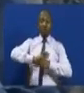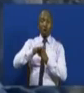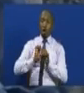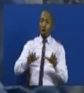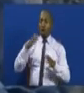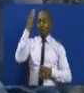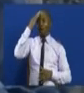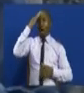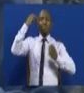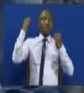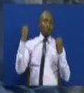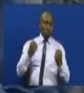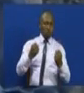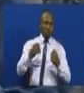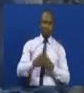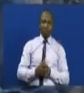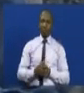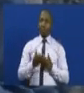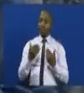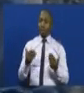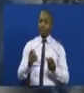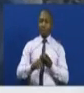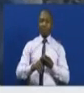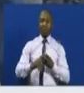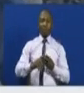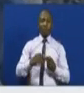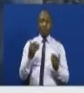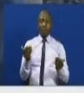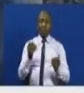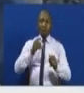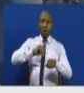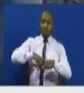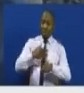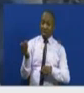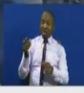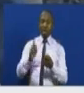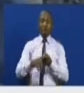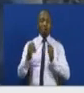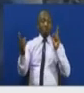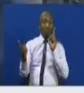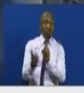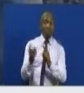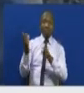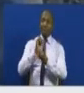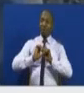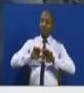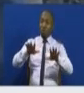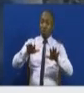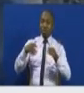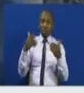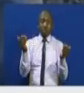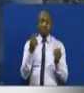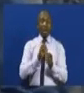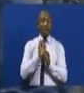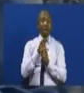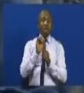ukamjua. Kwa unapofukizia, wakati mwingine unaweza ukawa umeugua na umepata virusi, lakini tunasema una dalili